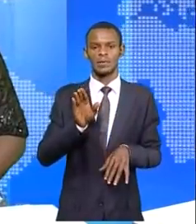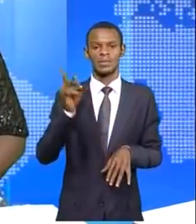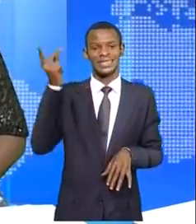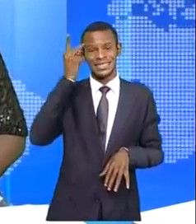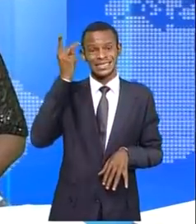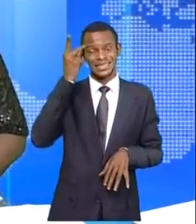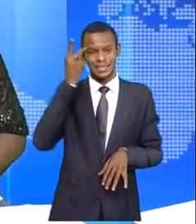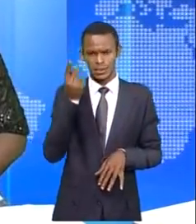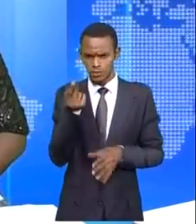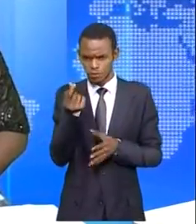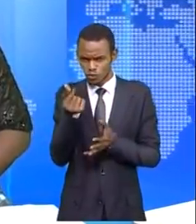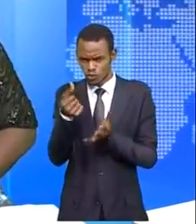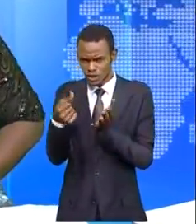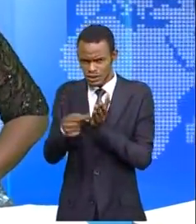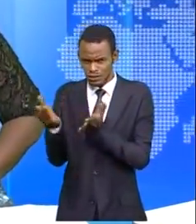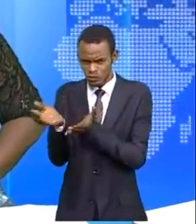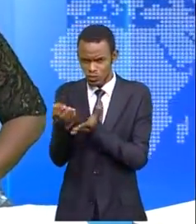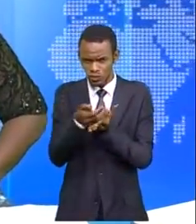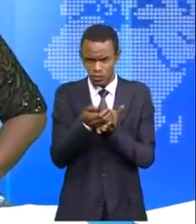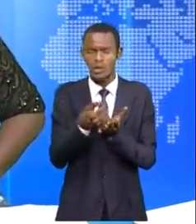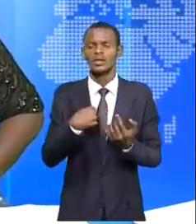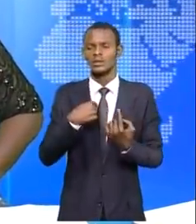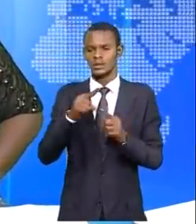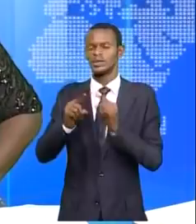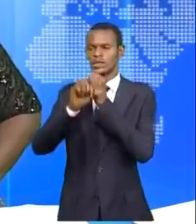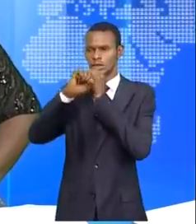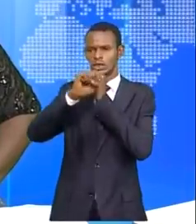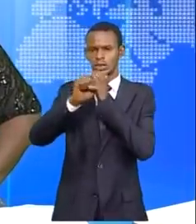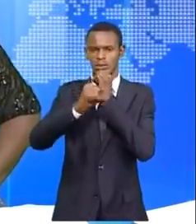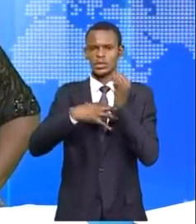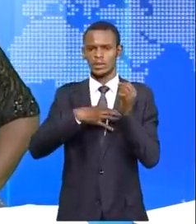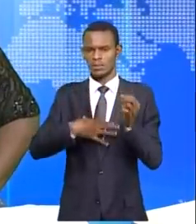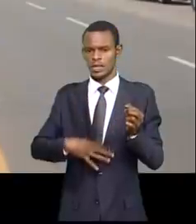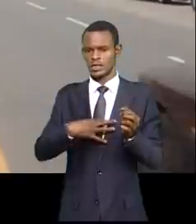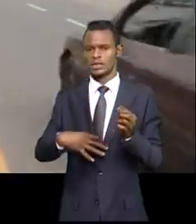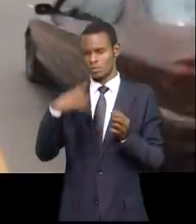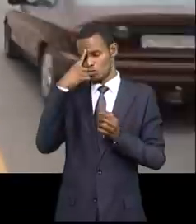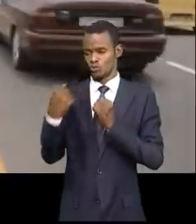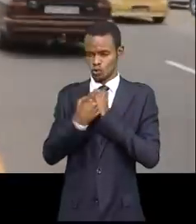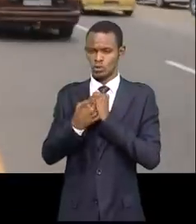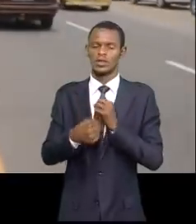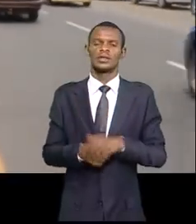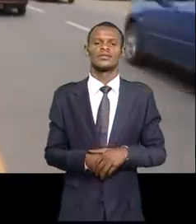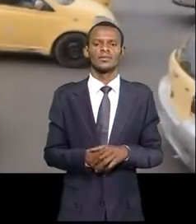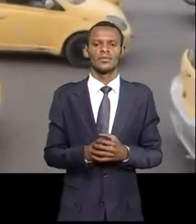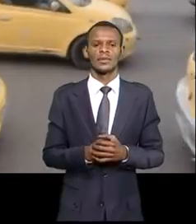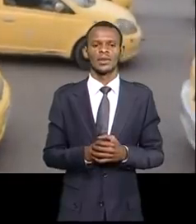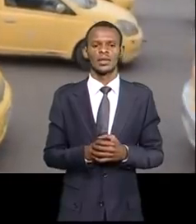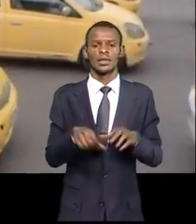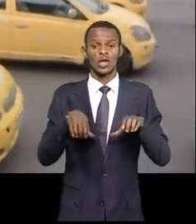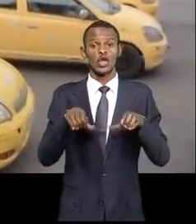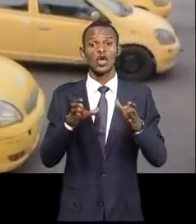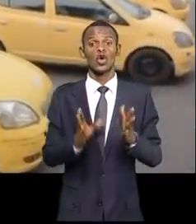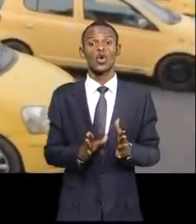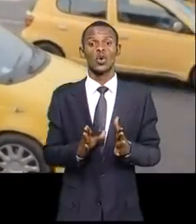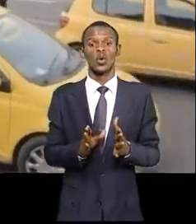sensibiliser les magistrats pour apporter leur contribution aux dépens des congolais et des contribuables censés payer son